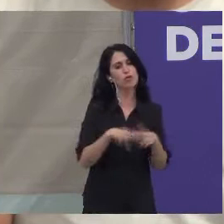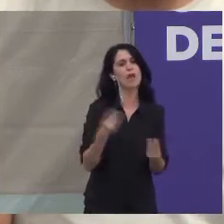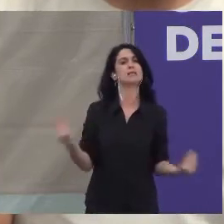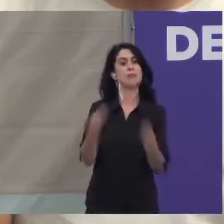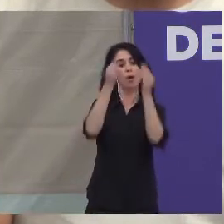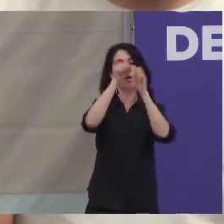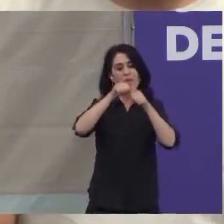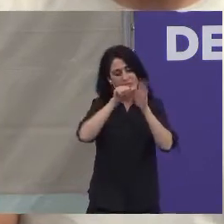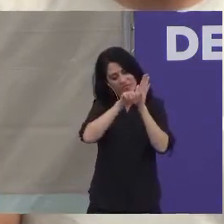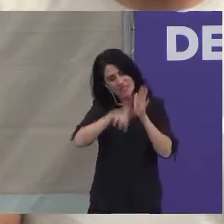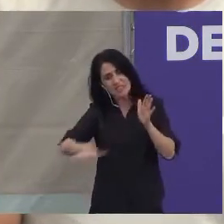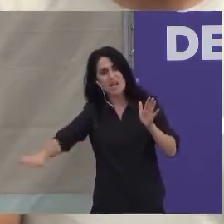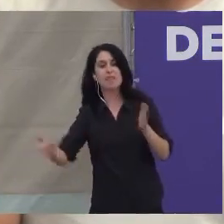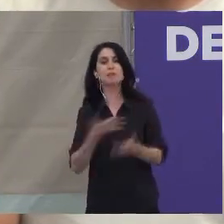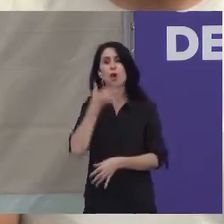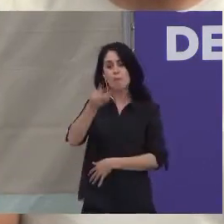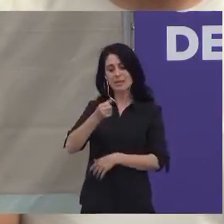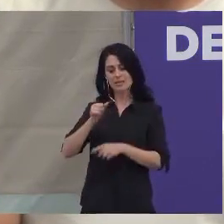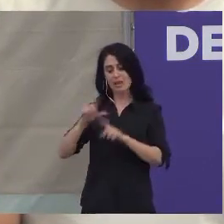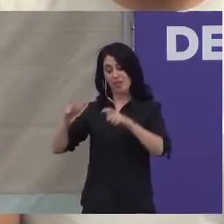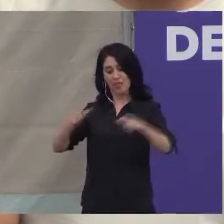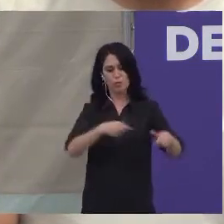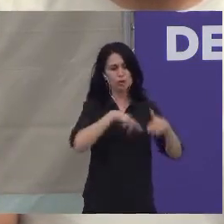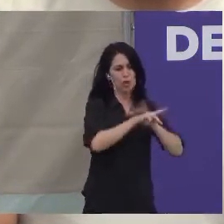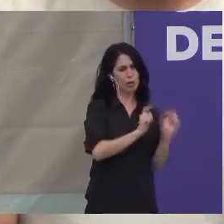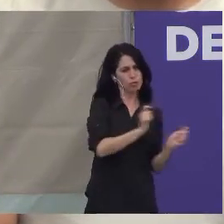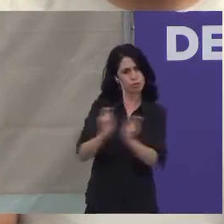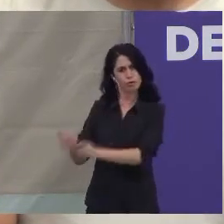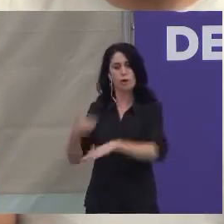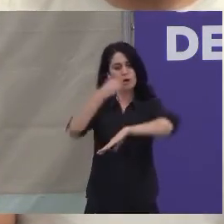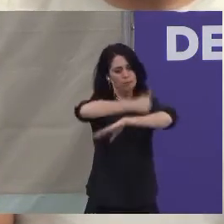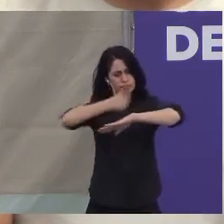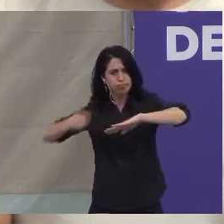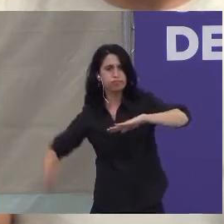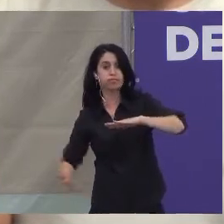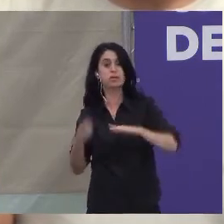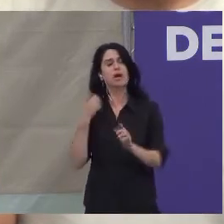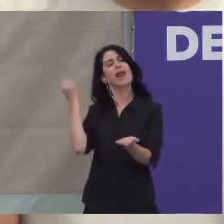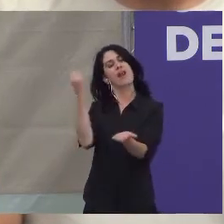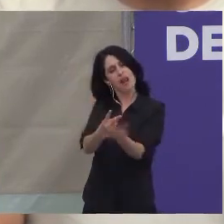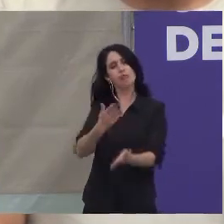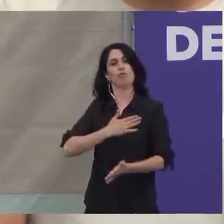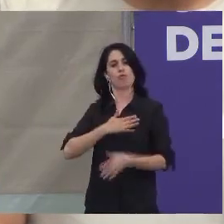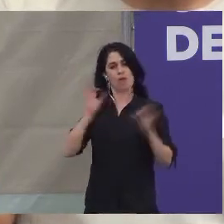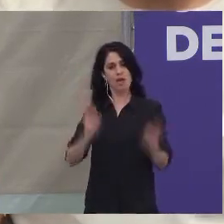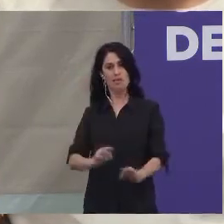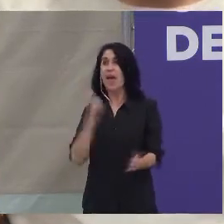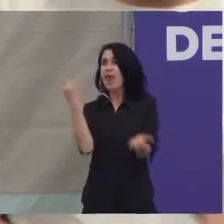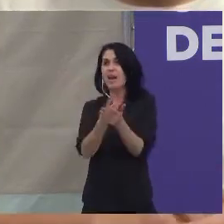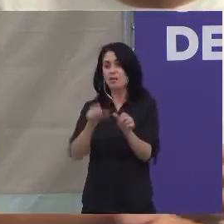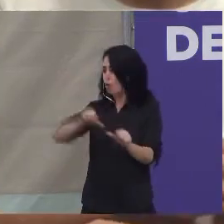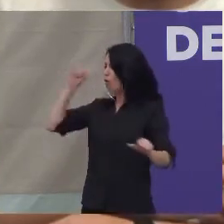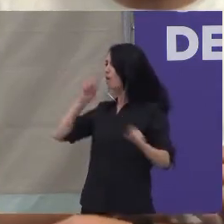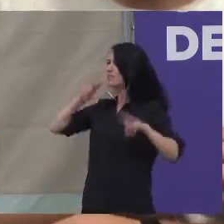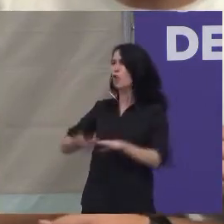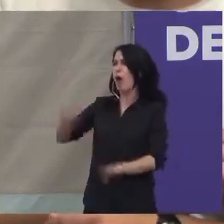Descentralitzem recursos per als cercles. Despatriarcalitzem l'organització. És el nostre repte, és un repte històric